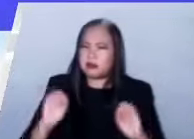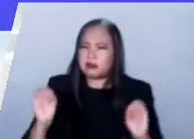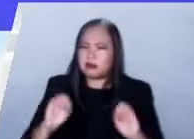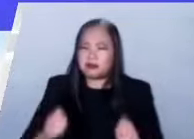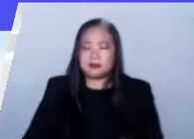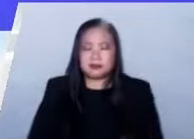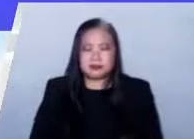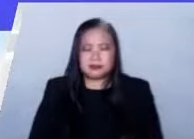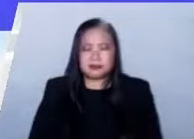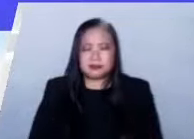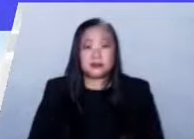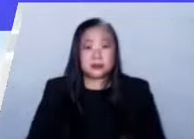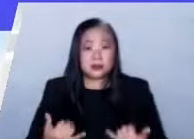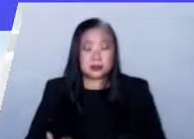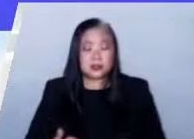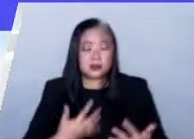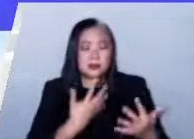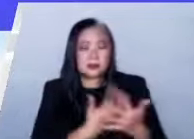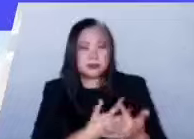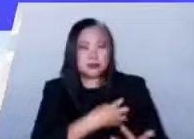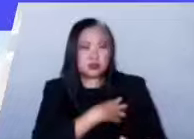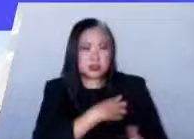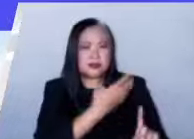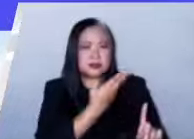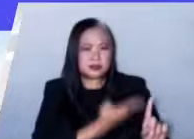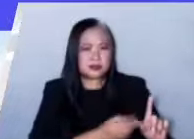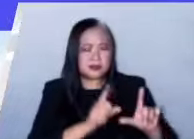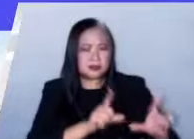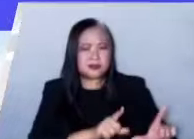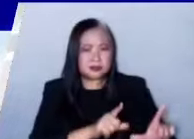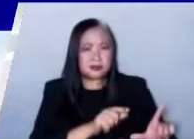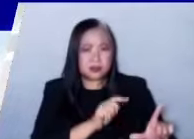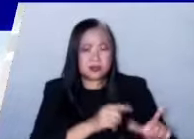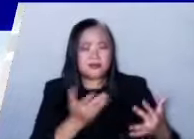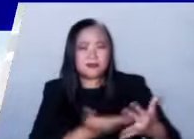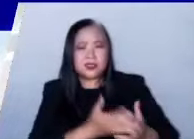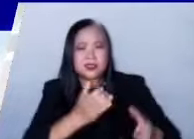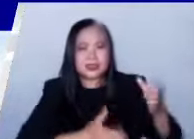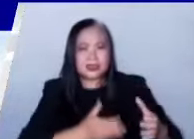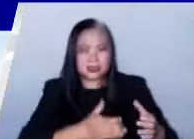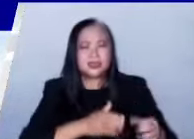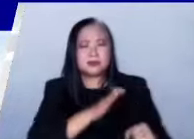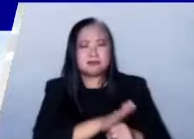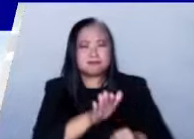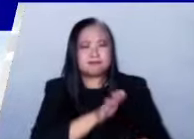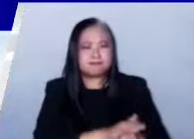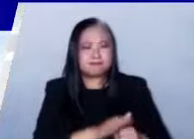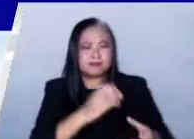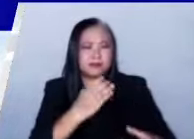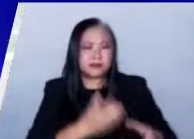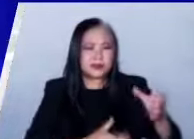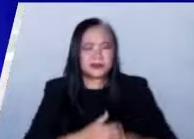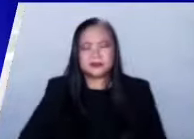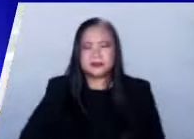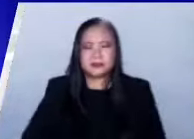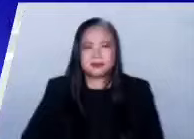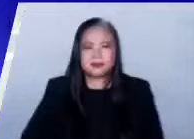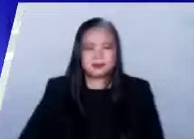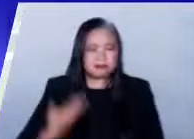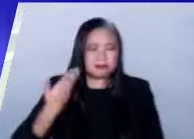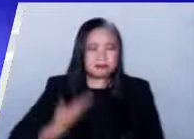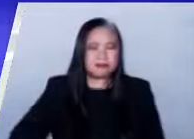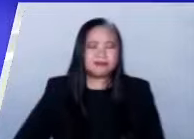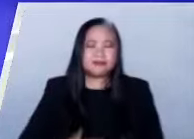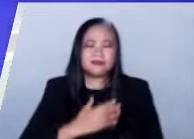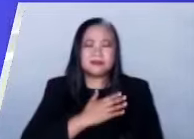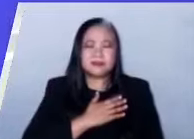ng Project 6 Police Station ng suspect na sinampanan ng reklamong statutory rape. Ito ang unang balita. James Agustin para sa